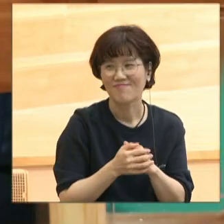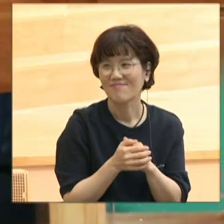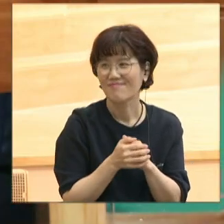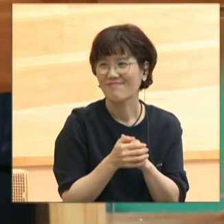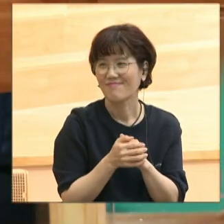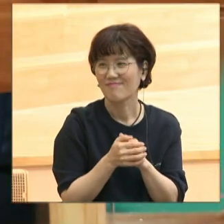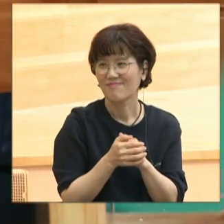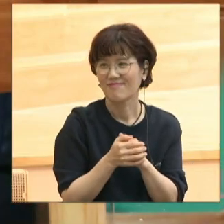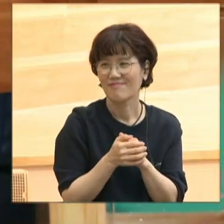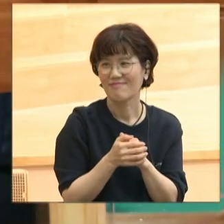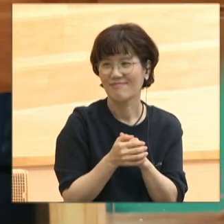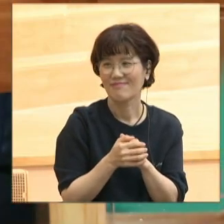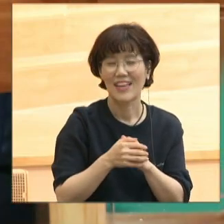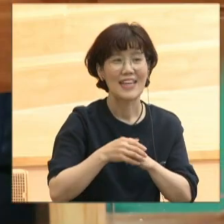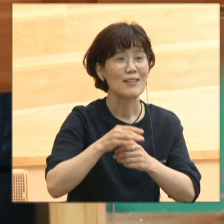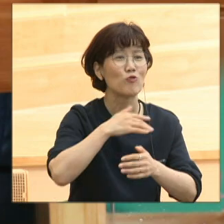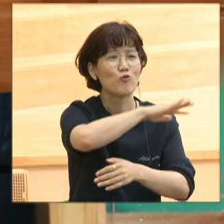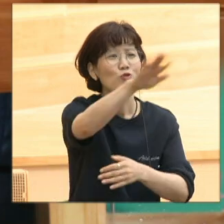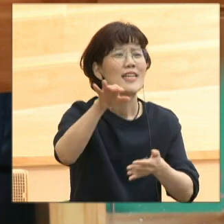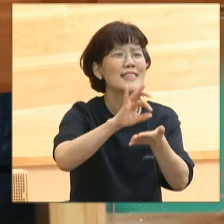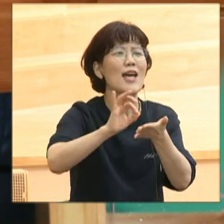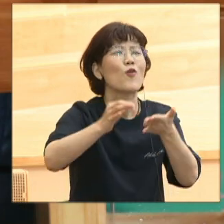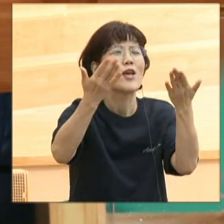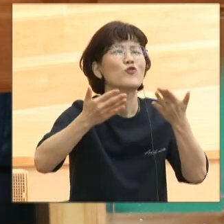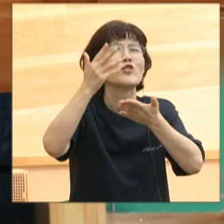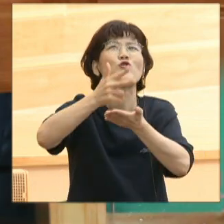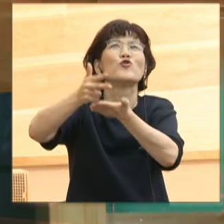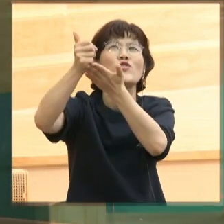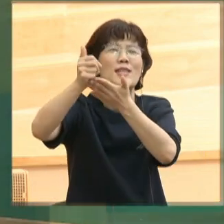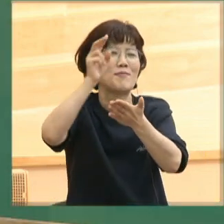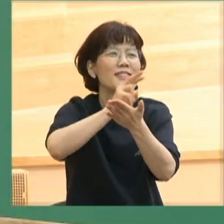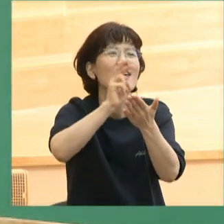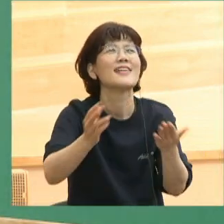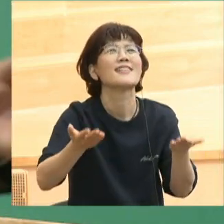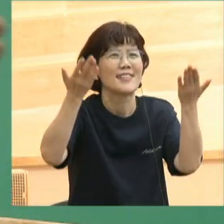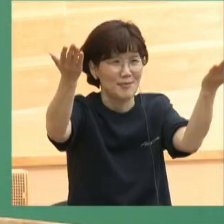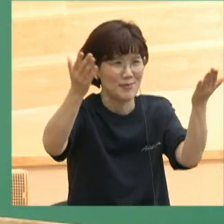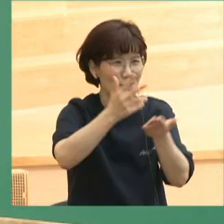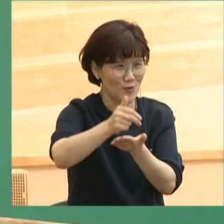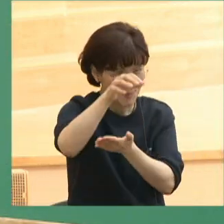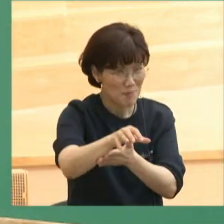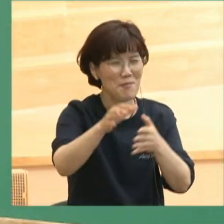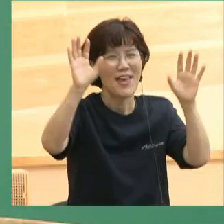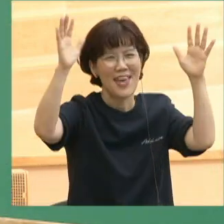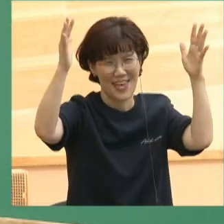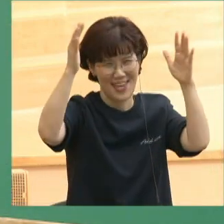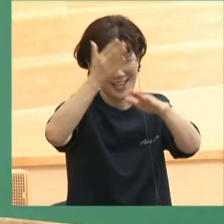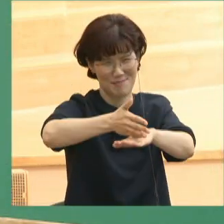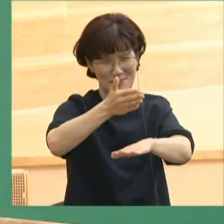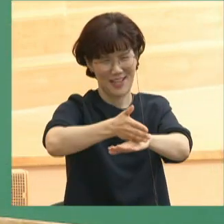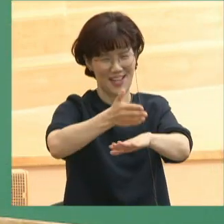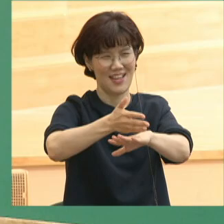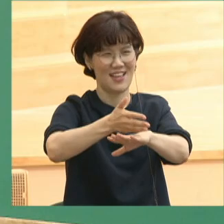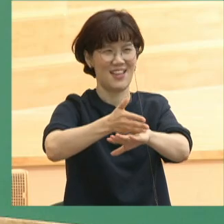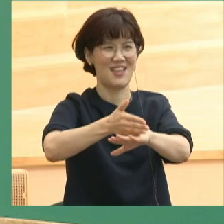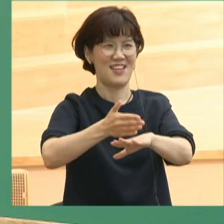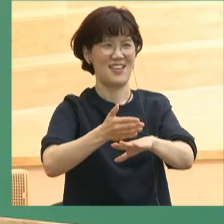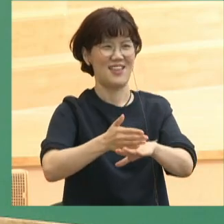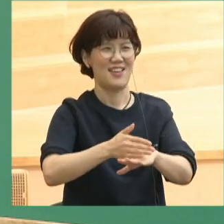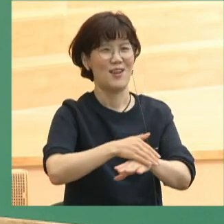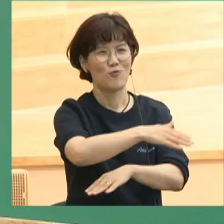하셨죠. 우리를 사용하신 주님을 찬양합니다. 아멘. 주님 앞에 감사의 박수. 우리를 사용하신